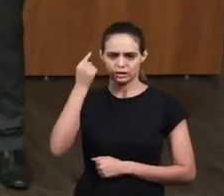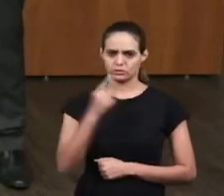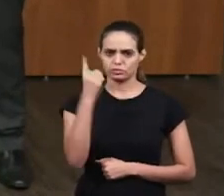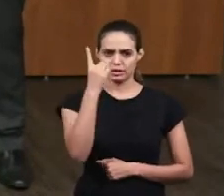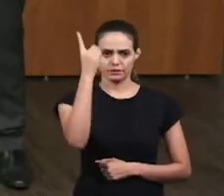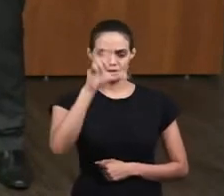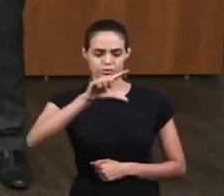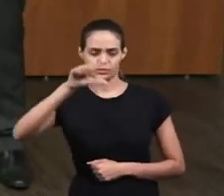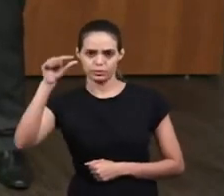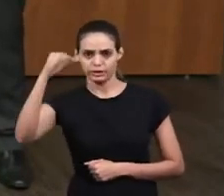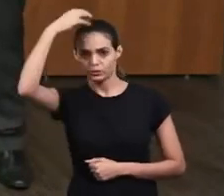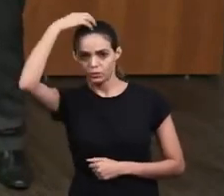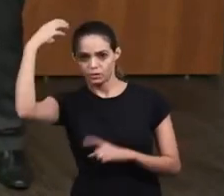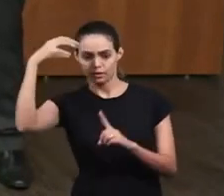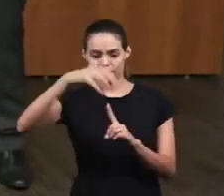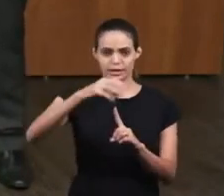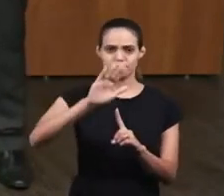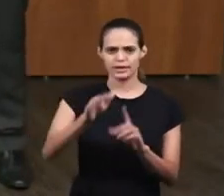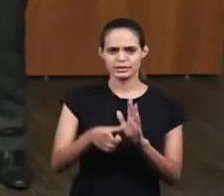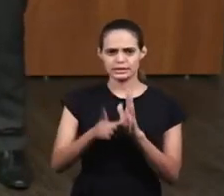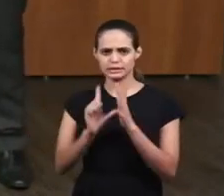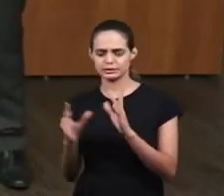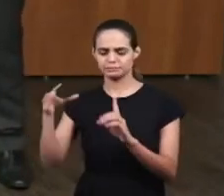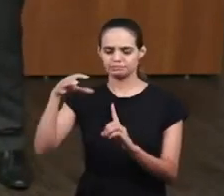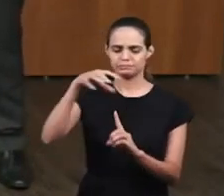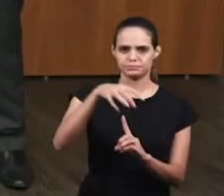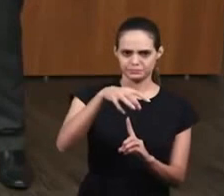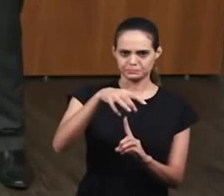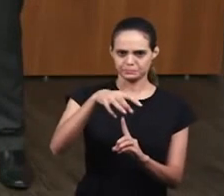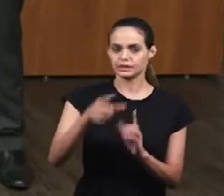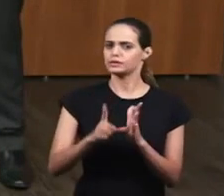erwählt und als König gesalbt, so